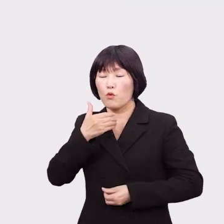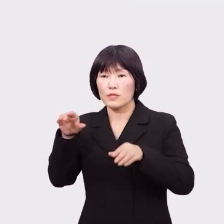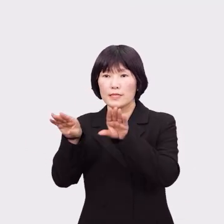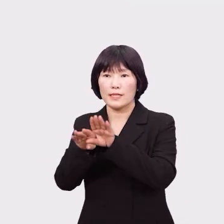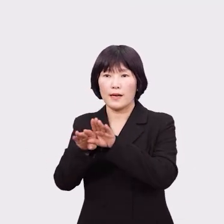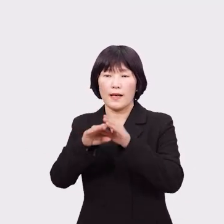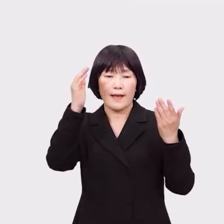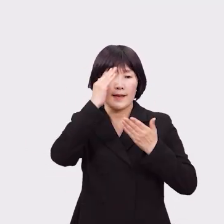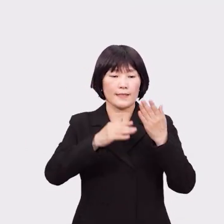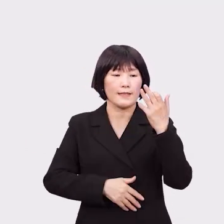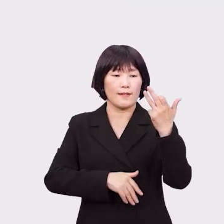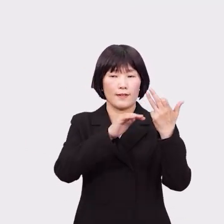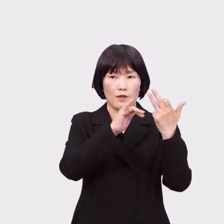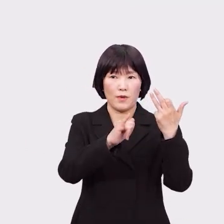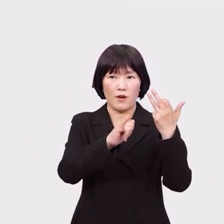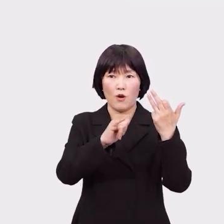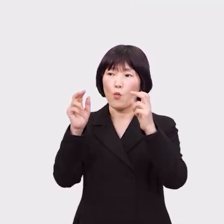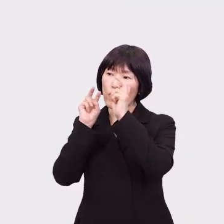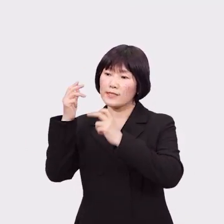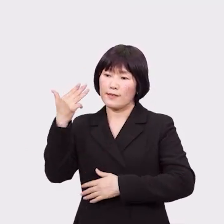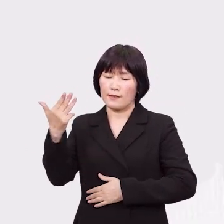사업체에서 직무훈련을 실시했습니다.